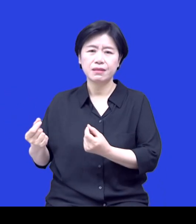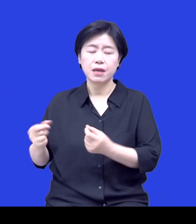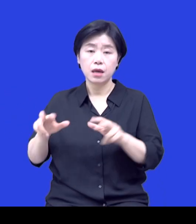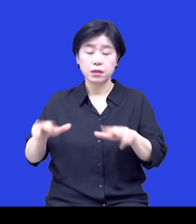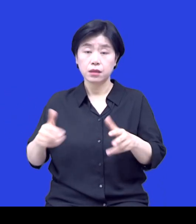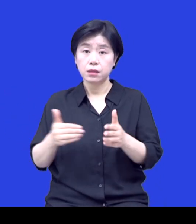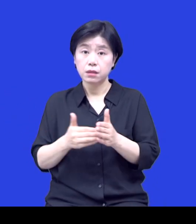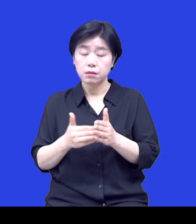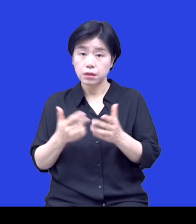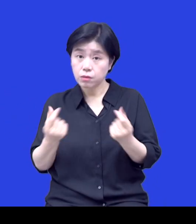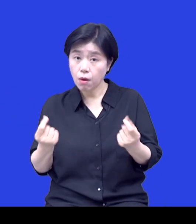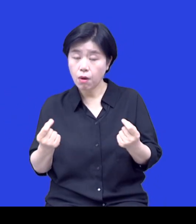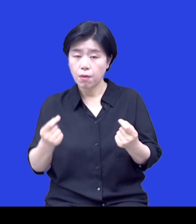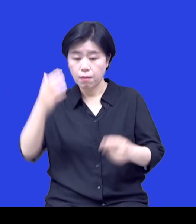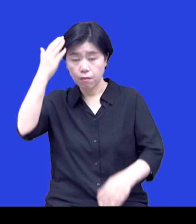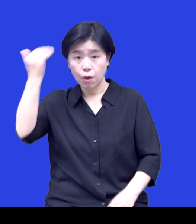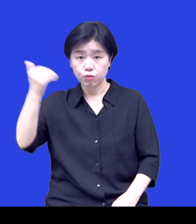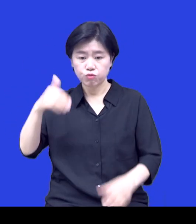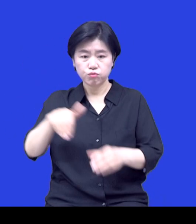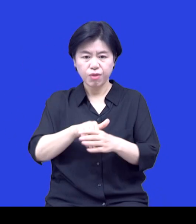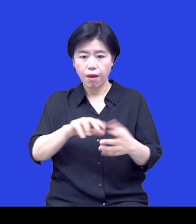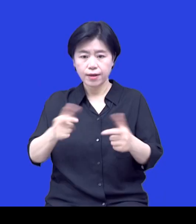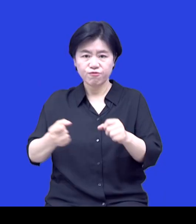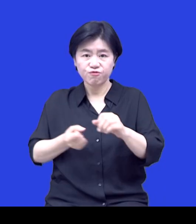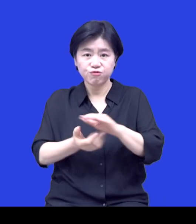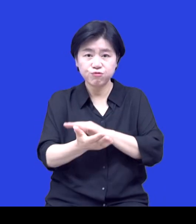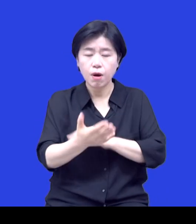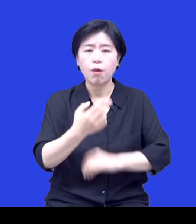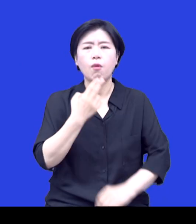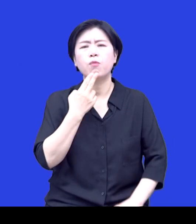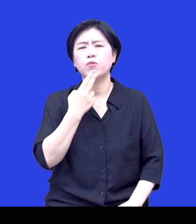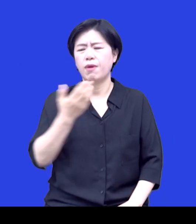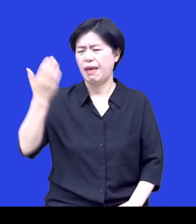고등학교에서 기가 팍 죽어서 있는데 백인 수학